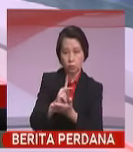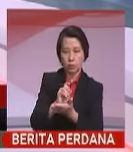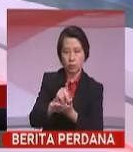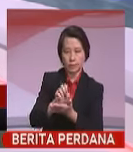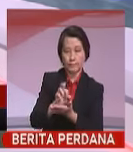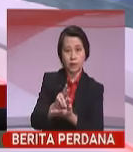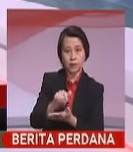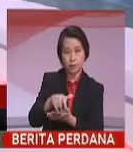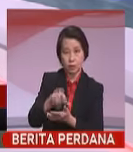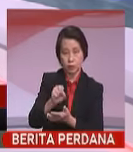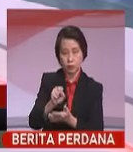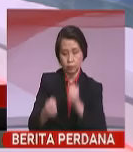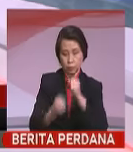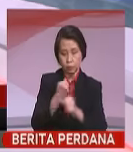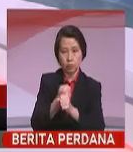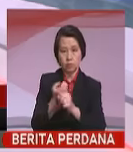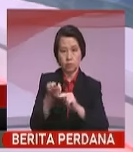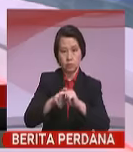setiap tahun pula meningkat